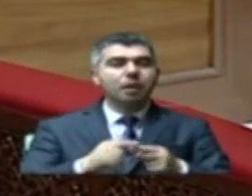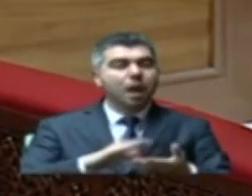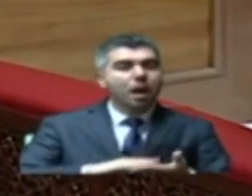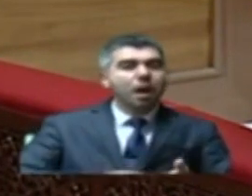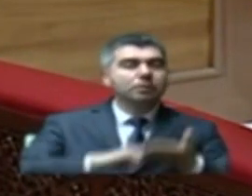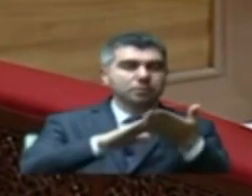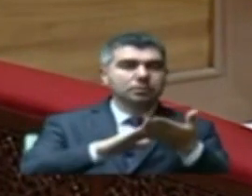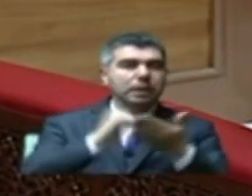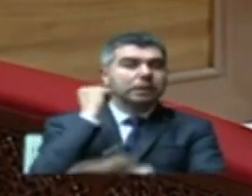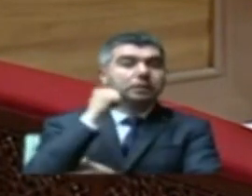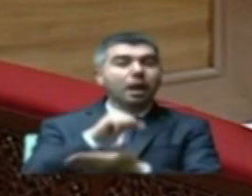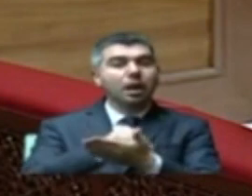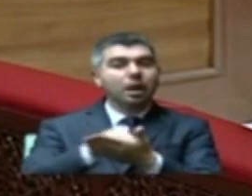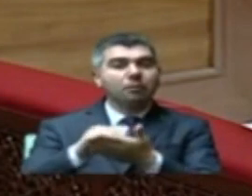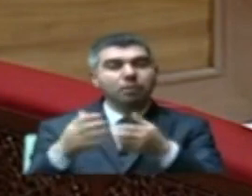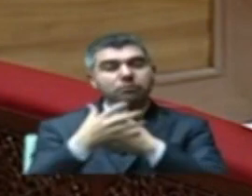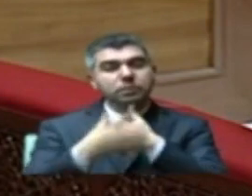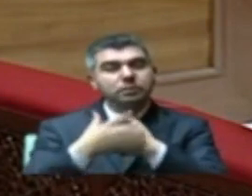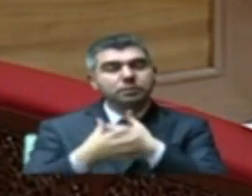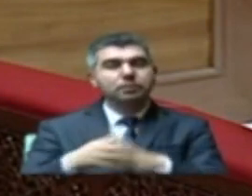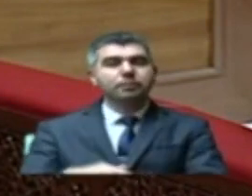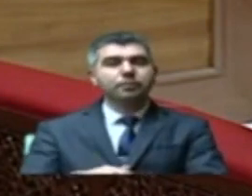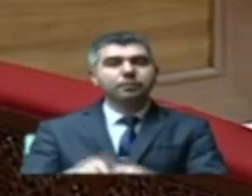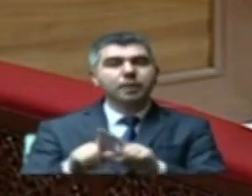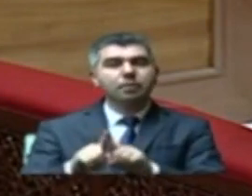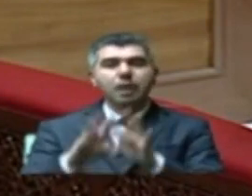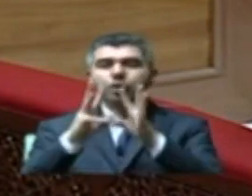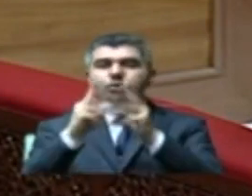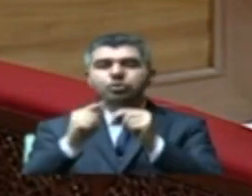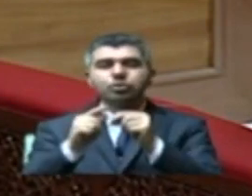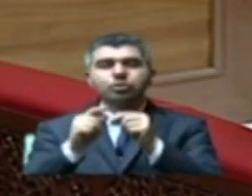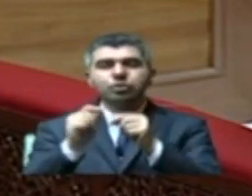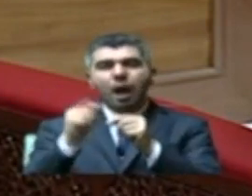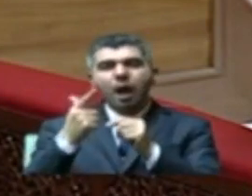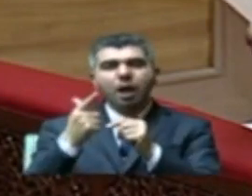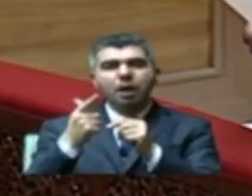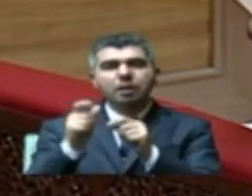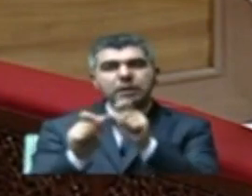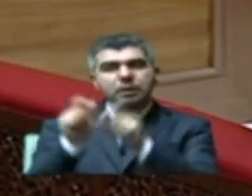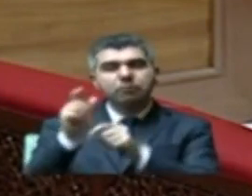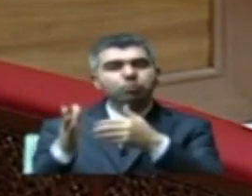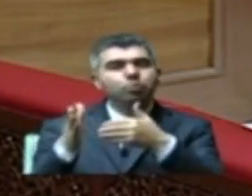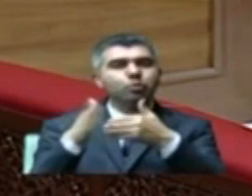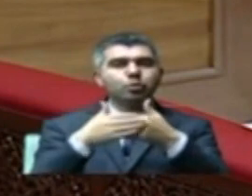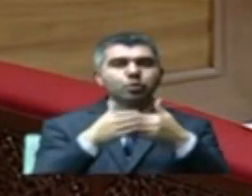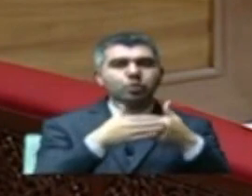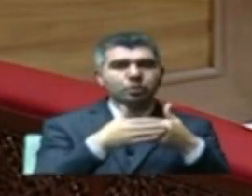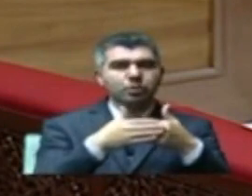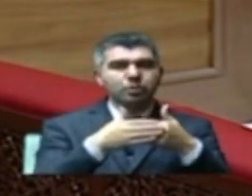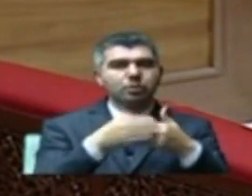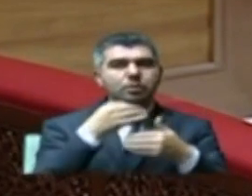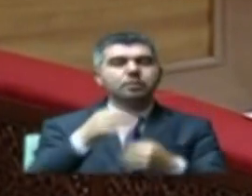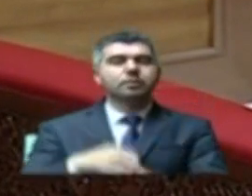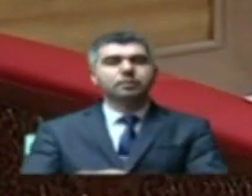دافع الضرائب وما كتستافدش منها. عطيونا الإحصائيات شنو المواد الأول مسدود داكشي كل شيء بعدا اللي صوبته. هذه دار